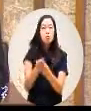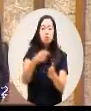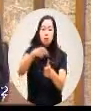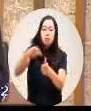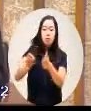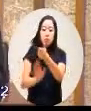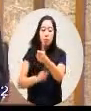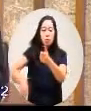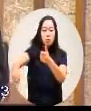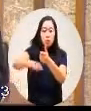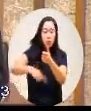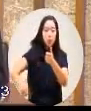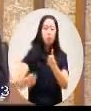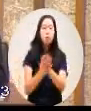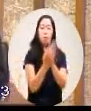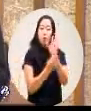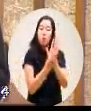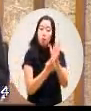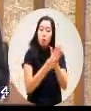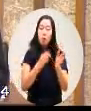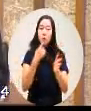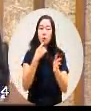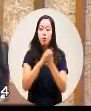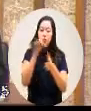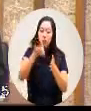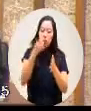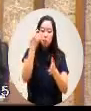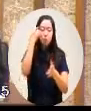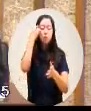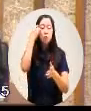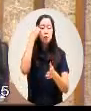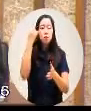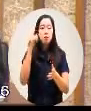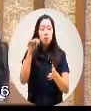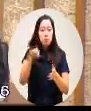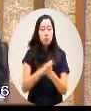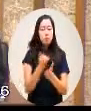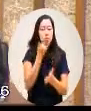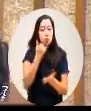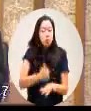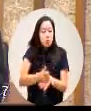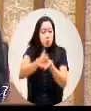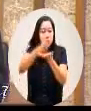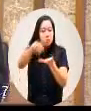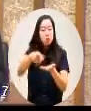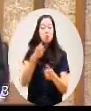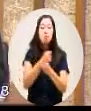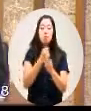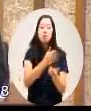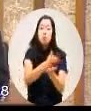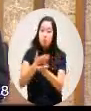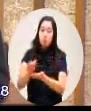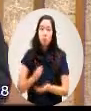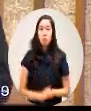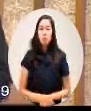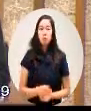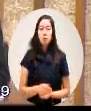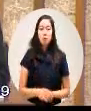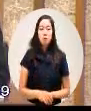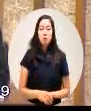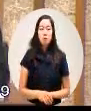仁一点澄清的机会。如果从这个角度去看的话，我觉得是可以尊重的角度来处理这件事情。 对啊， 哦，我